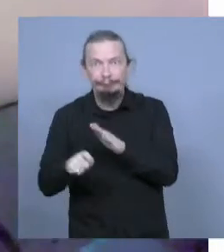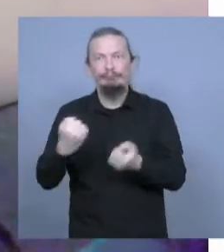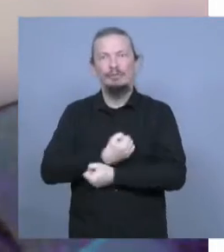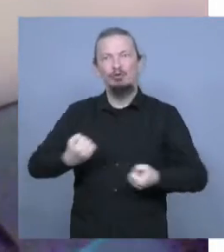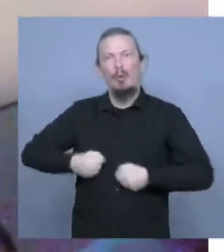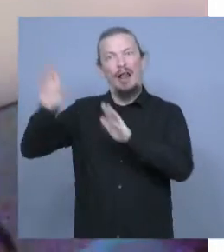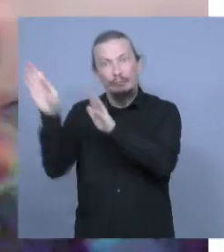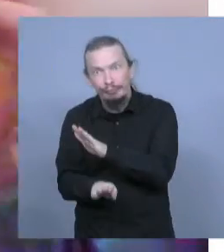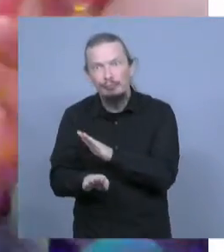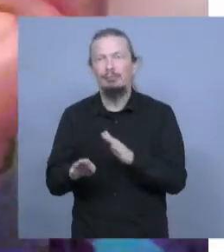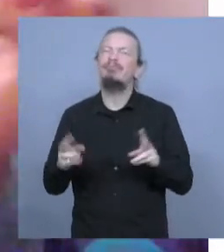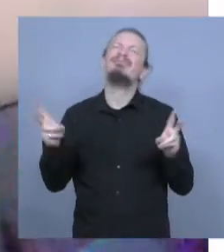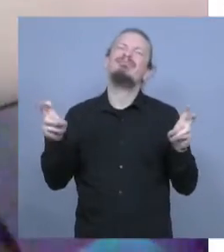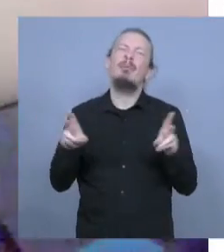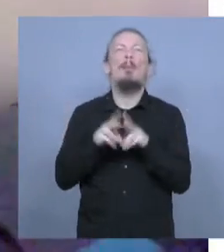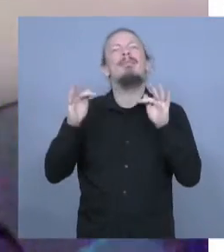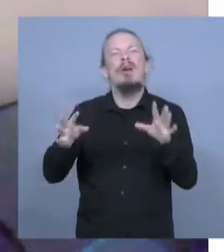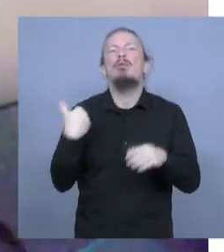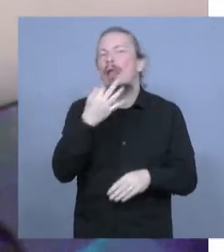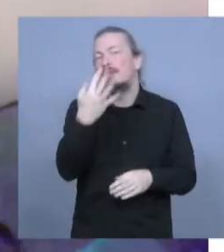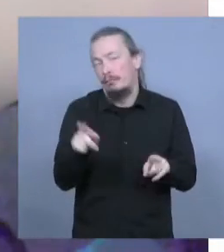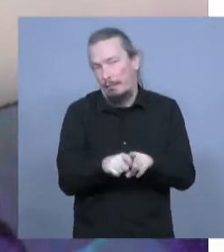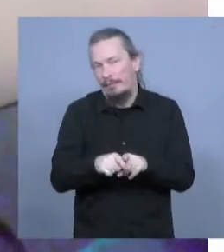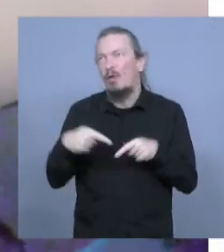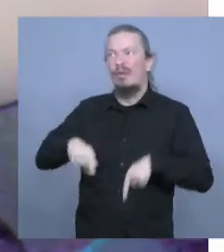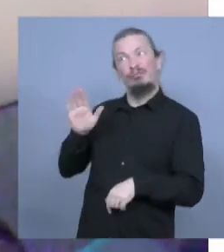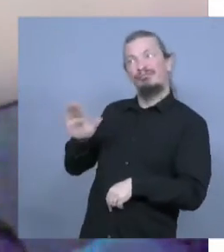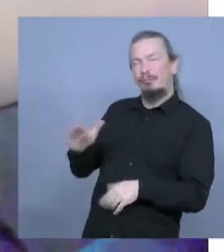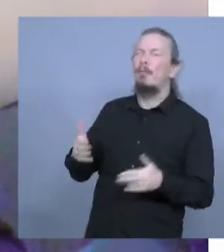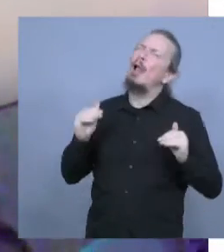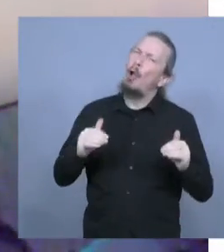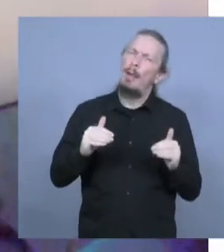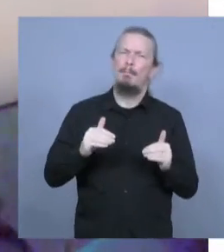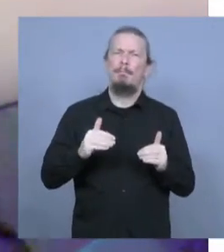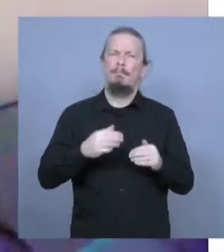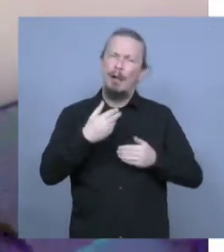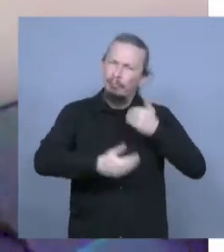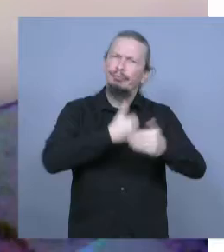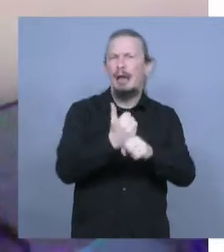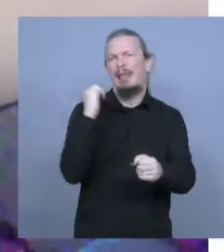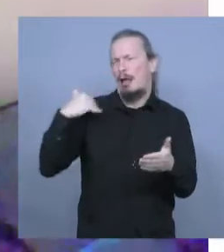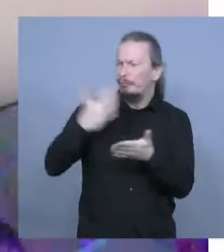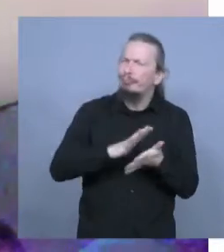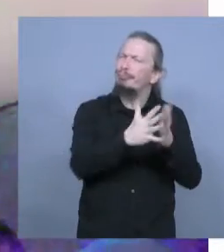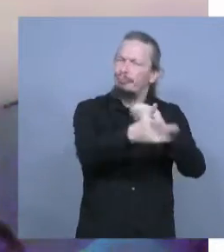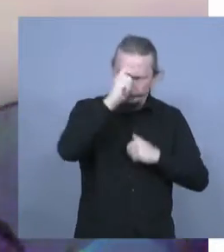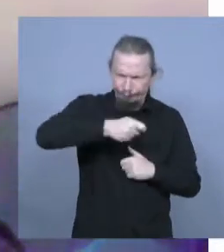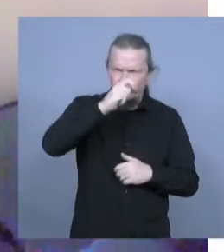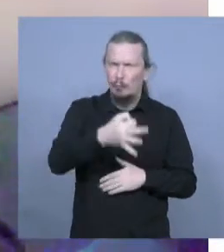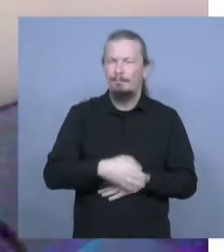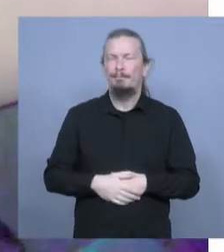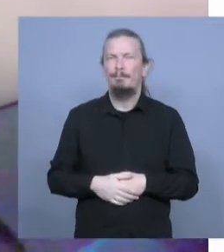niveau national, c'est le fameux « en même temps », nous en parlions tout à l'heure, nous saluons l'avancée des travaux tenus depuis l'année dernière. Pour